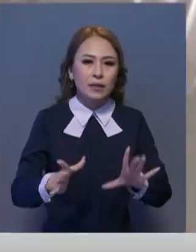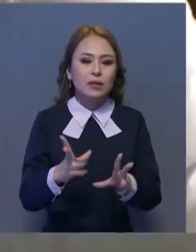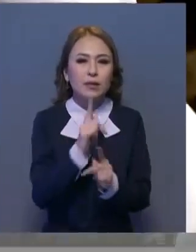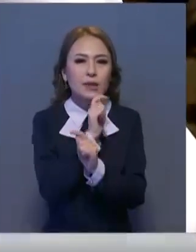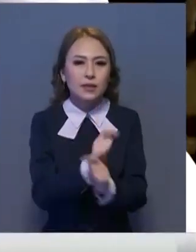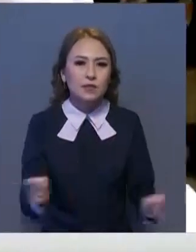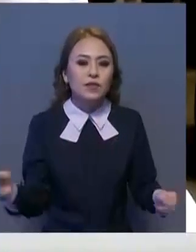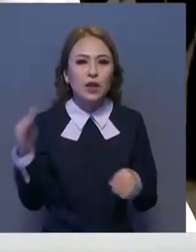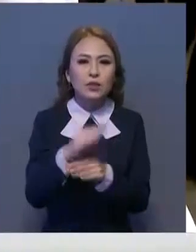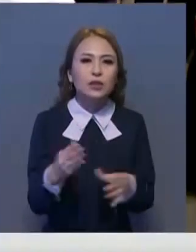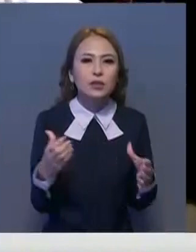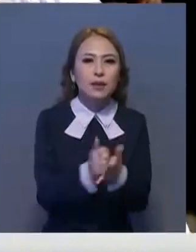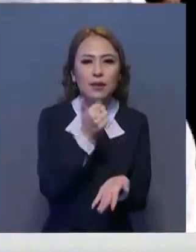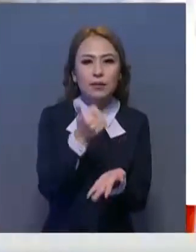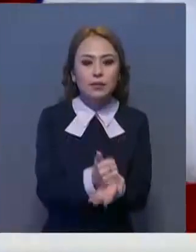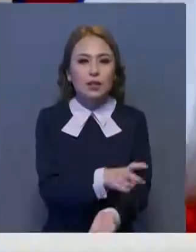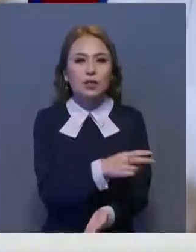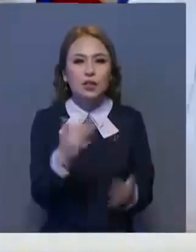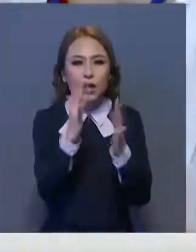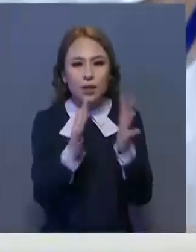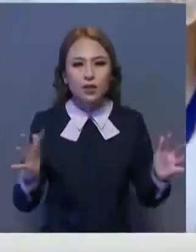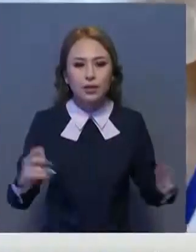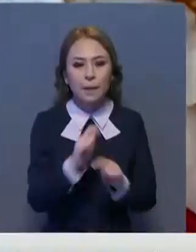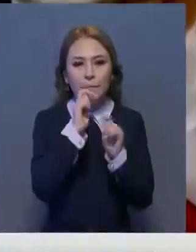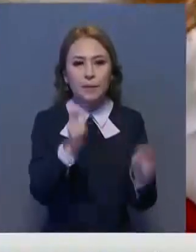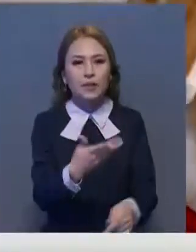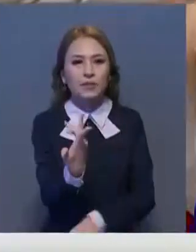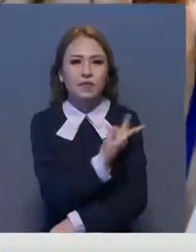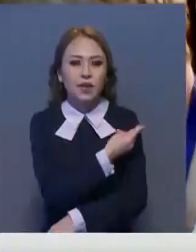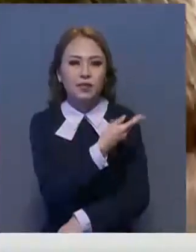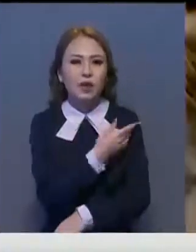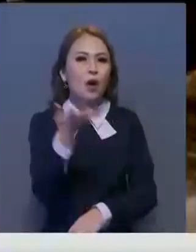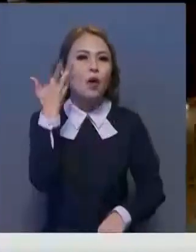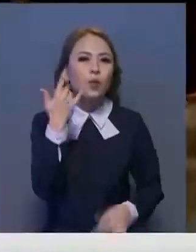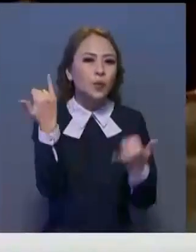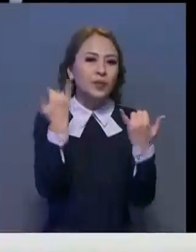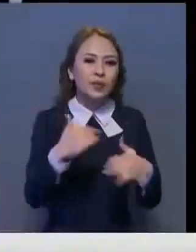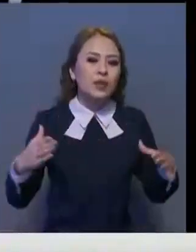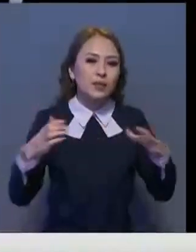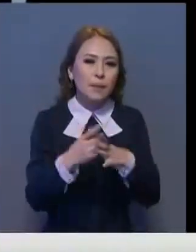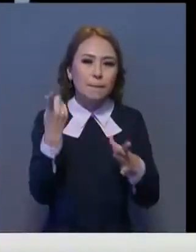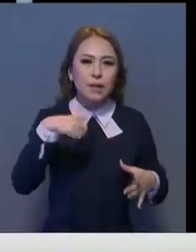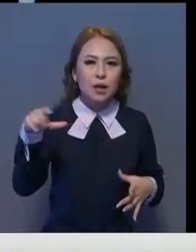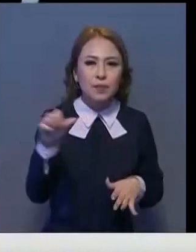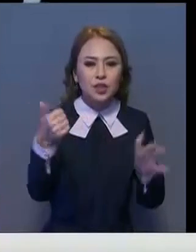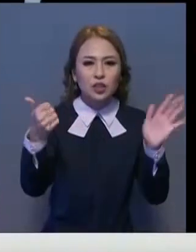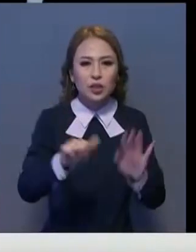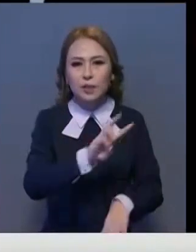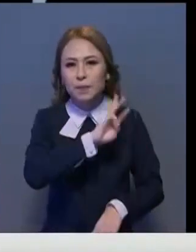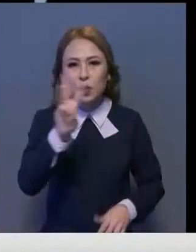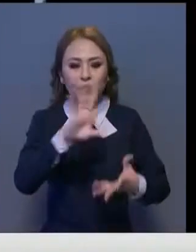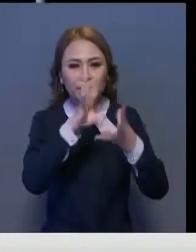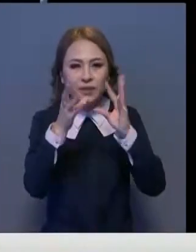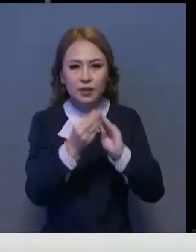міндеттіміз. Израильде басты жаңа жылдық сыйлық вакцина. Егу екпіні қайран қалдырады. Бір аптада 500 000 адам алып